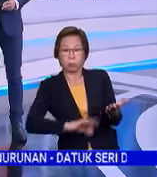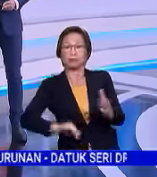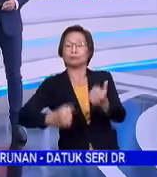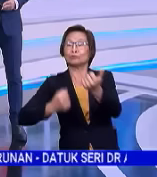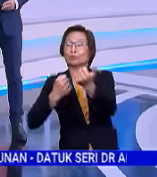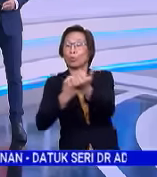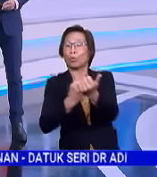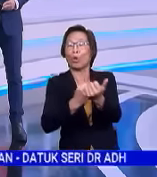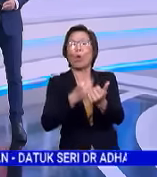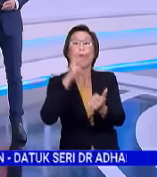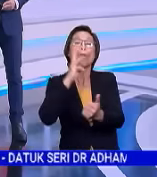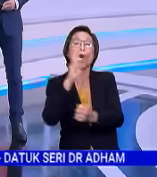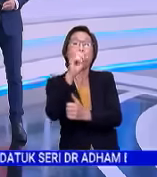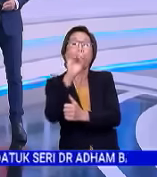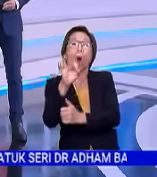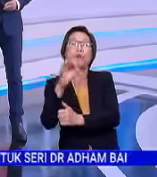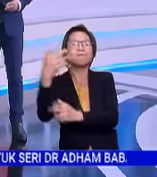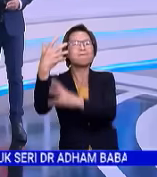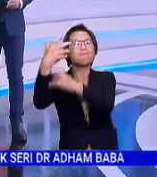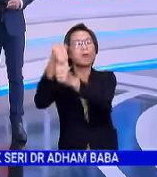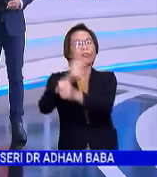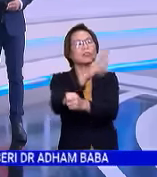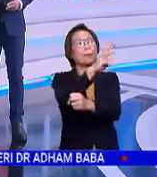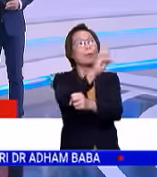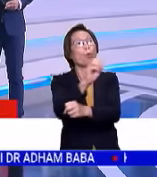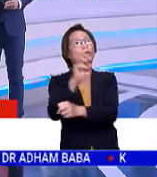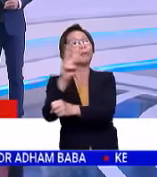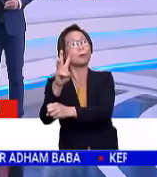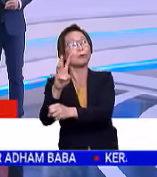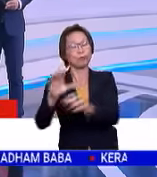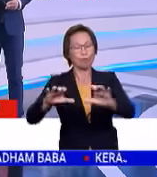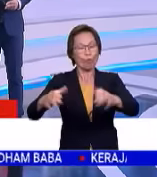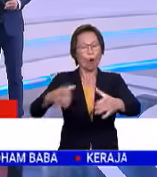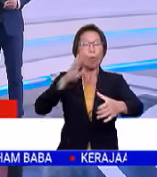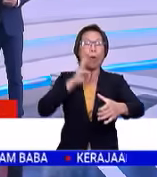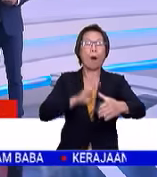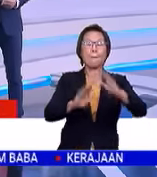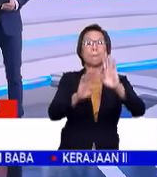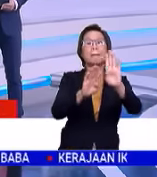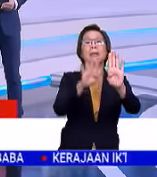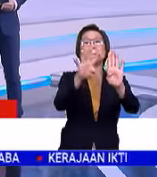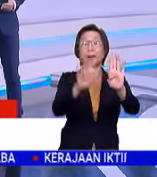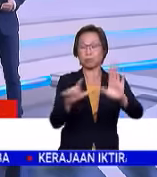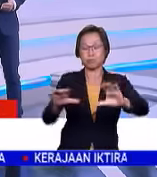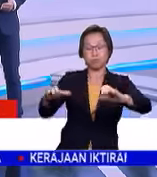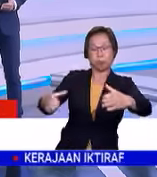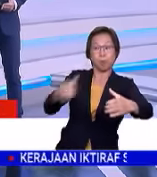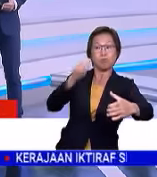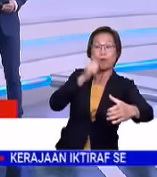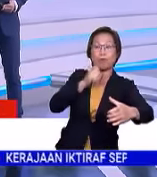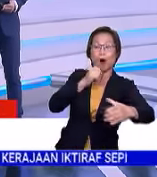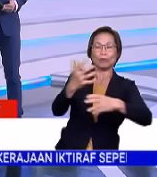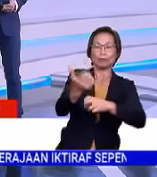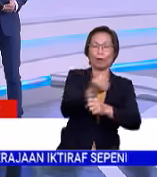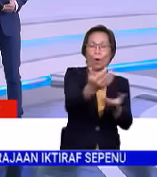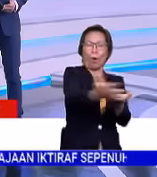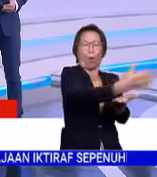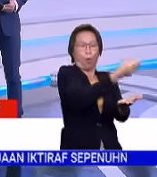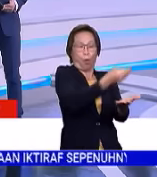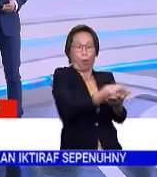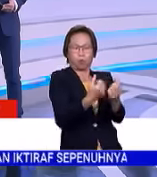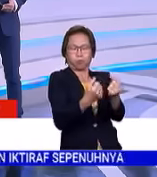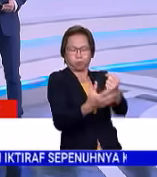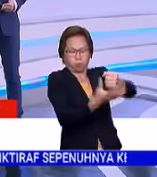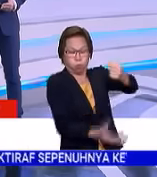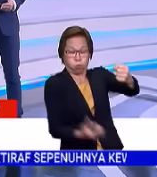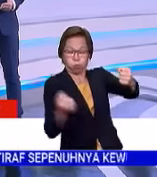bukan kerajaan, Women of Will, WOW, sekumpulan wanita kumpulan B40 berupaya menjana pendapatan mapan melalui jualan